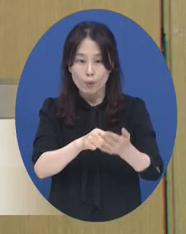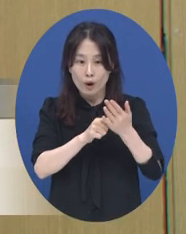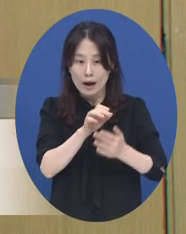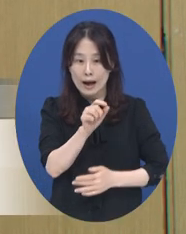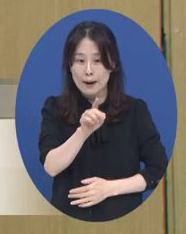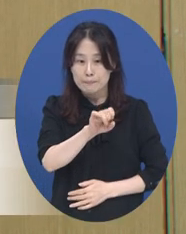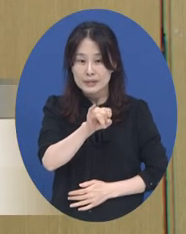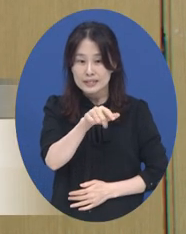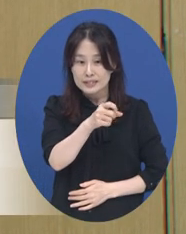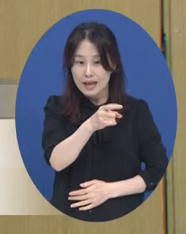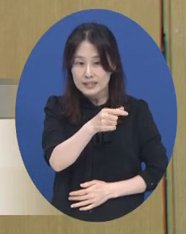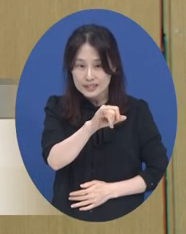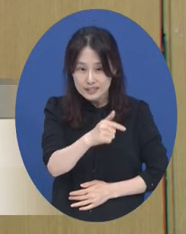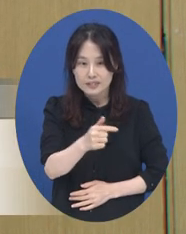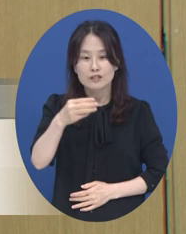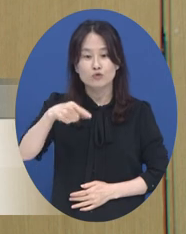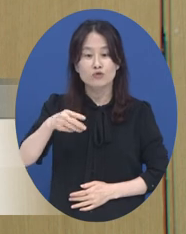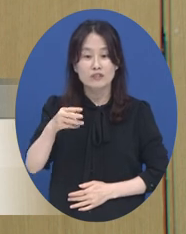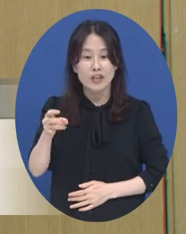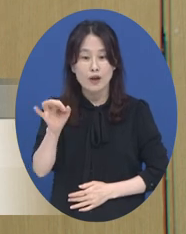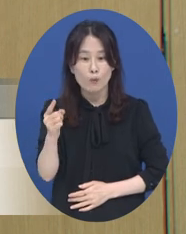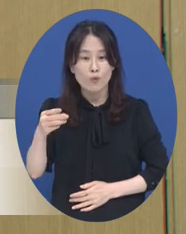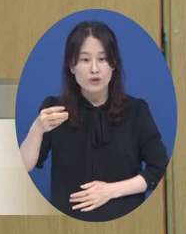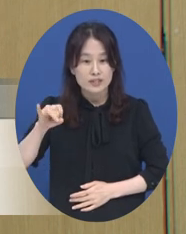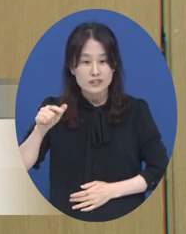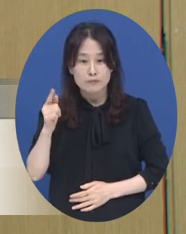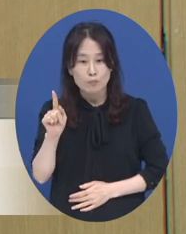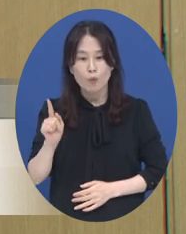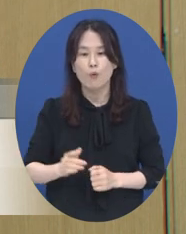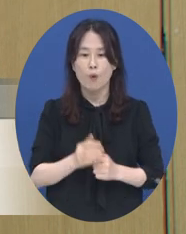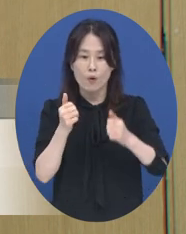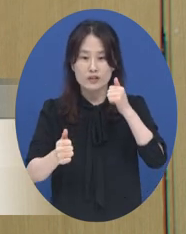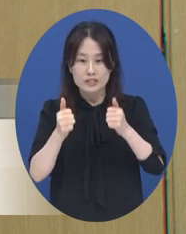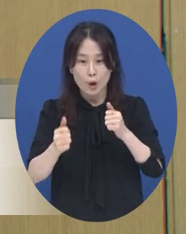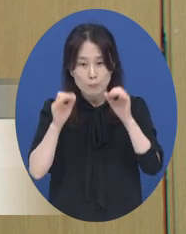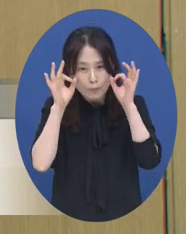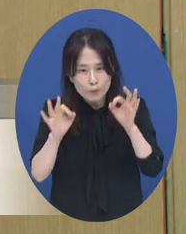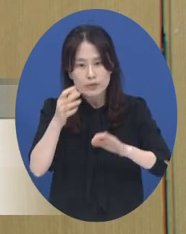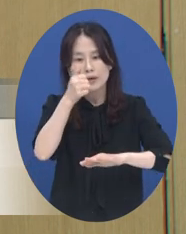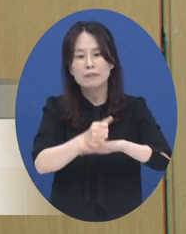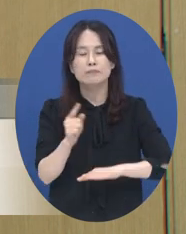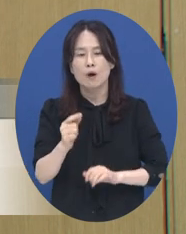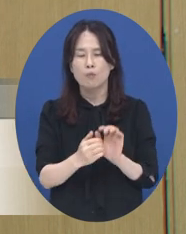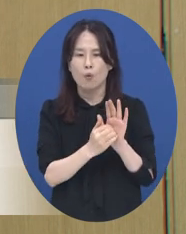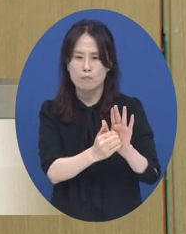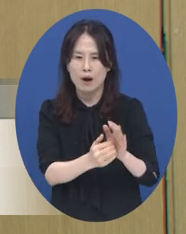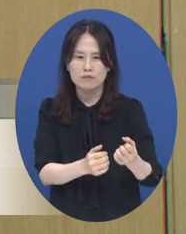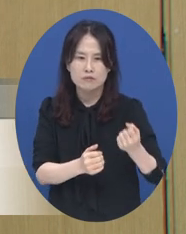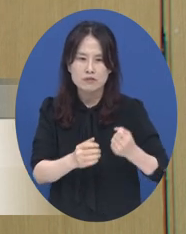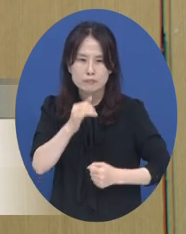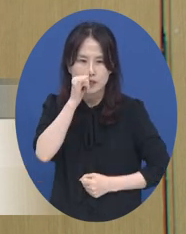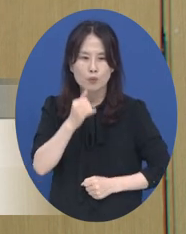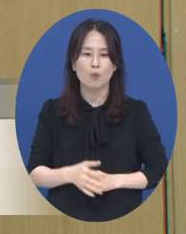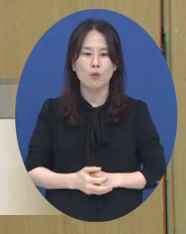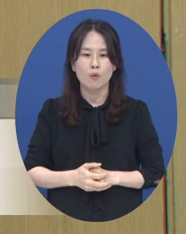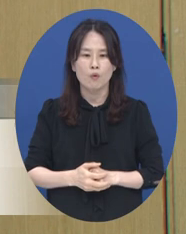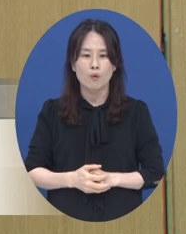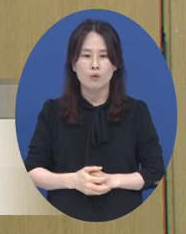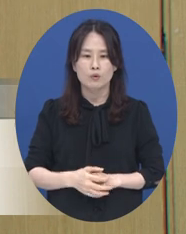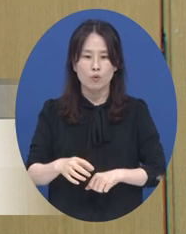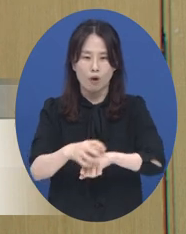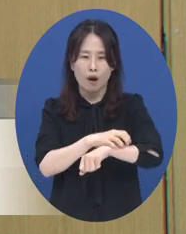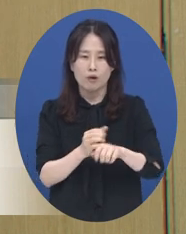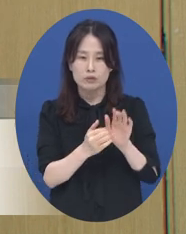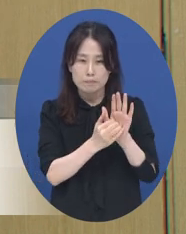아피제닌과 루테올린은 플라보노이드의 일종으로 실험 시스템에서 강력한 항산화 효과와 면역력을 높여주고